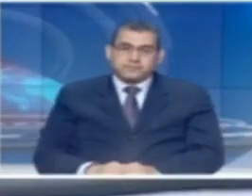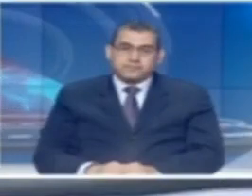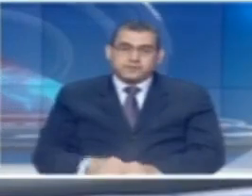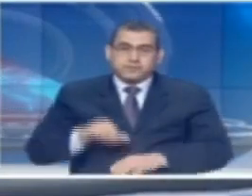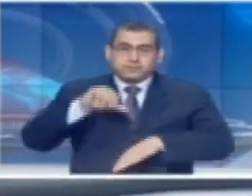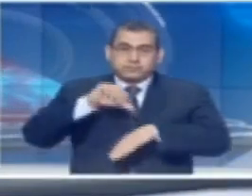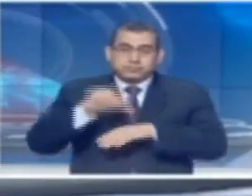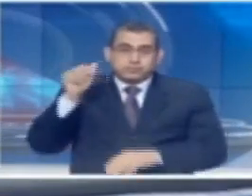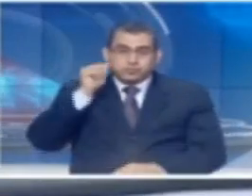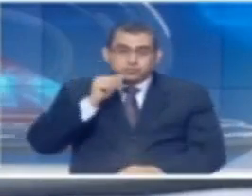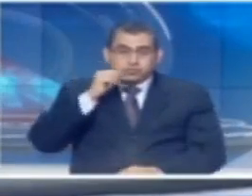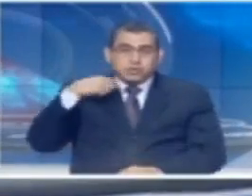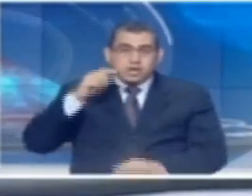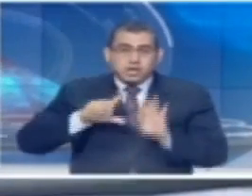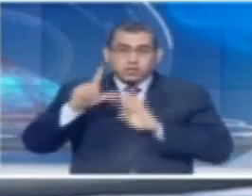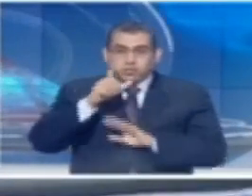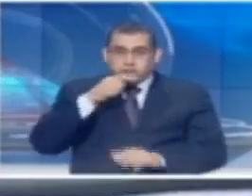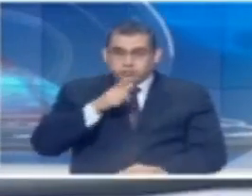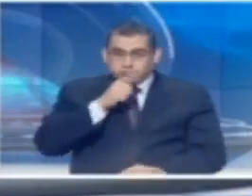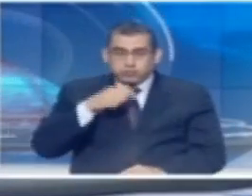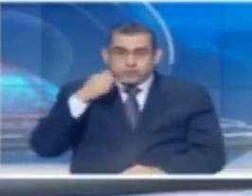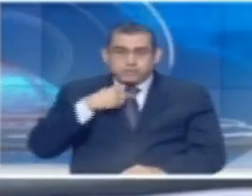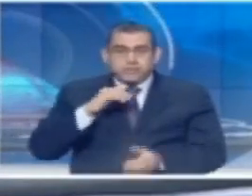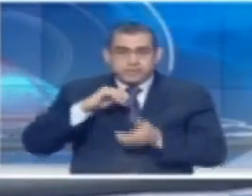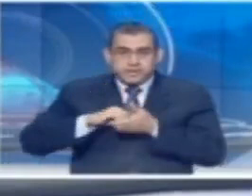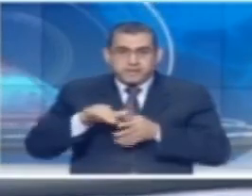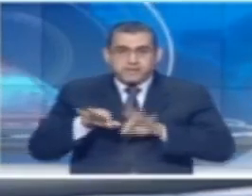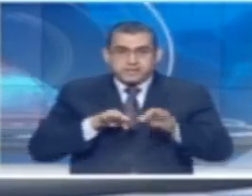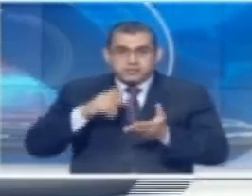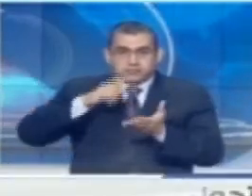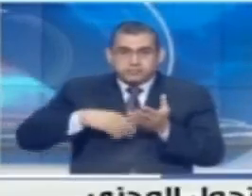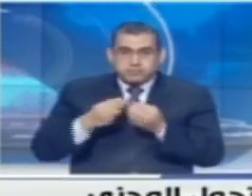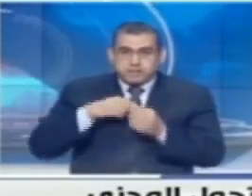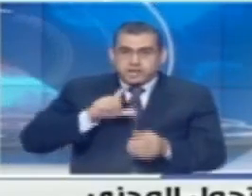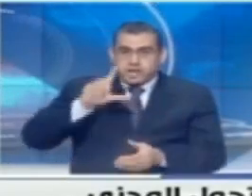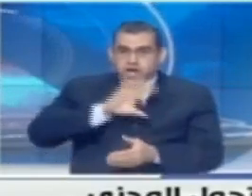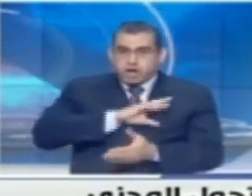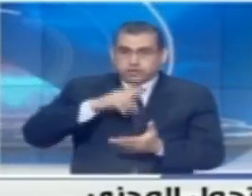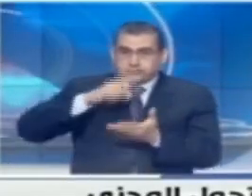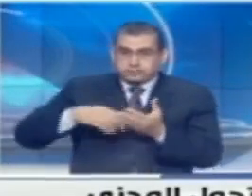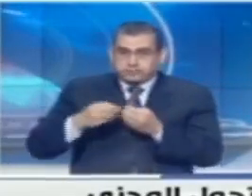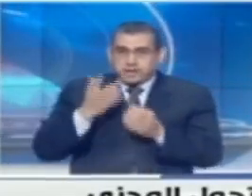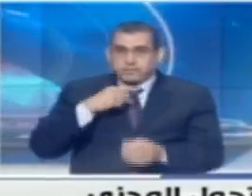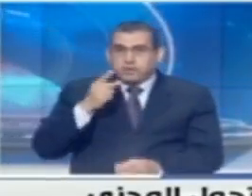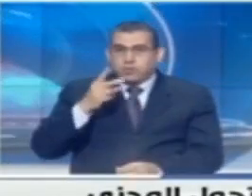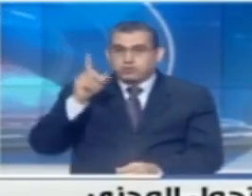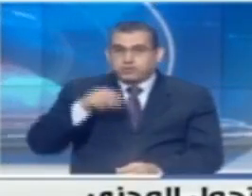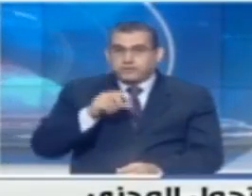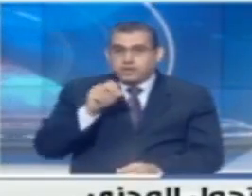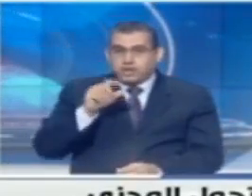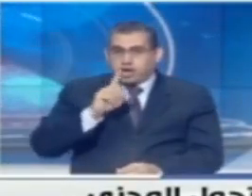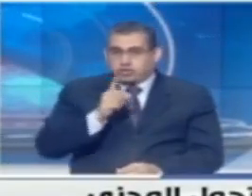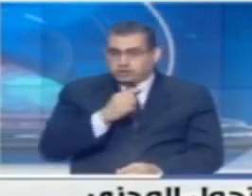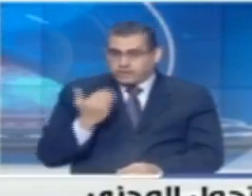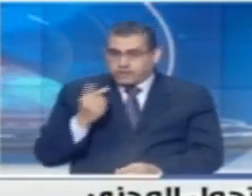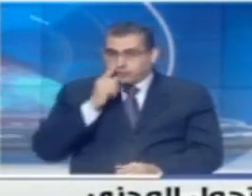في الخرطوم أكد رئيس مجلس الوزراء السوداني عبد الله حمدوك أن الاتفاق السياسي الذي وقعه مع قائد الجيش في 21 من الشهر